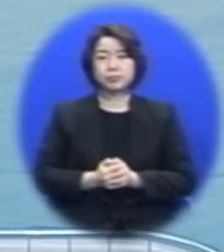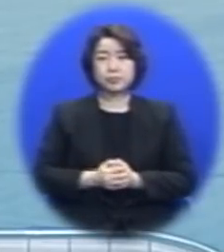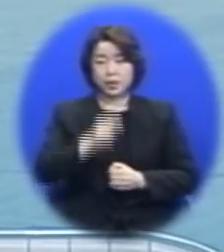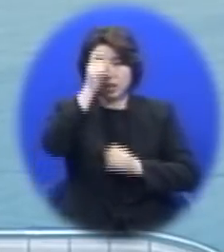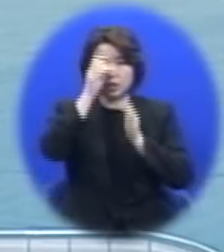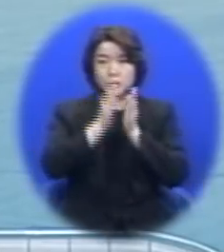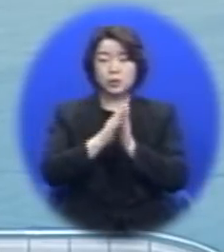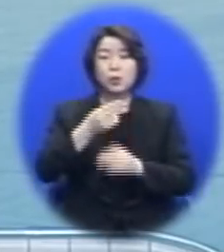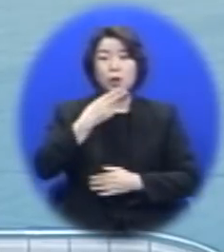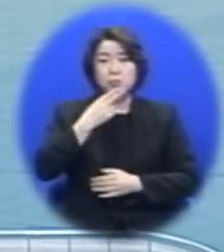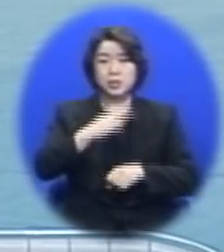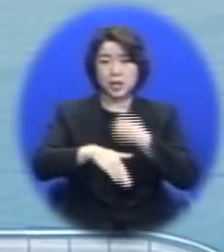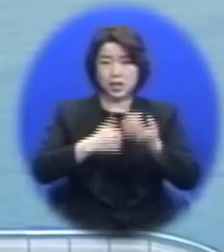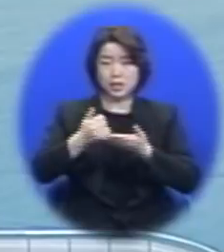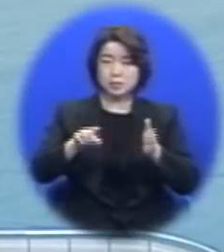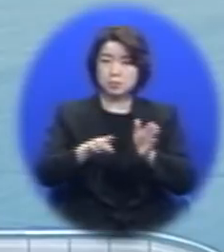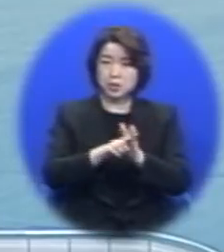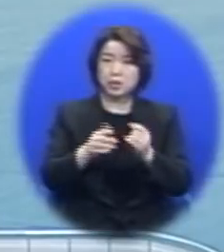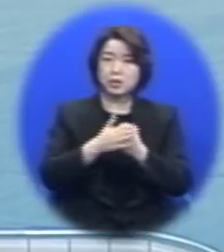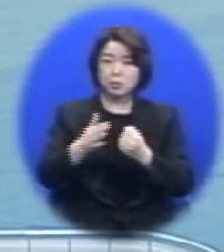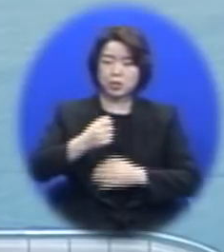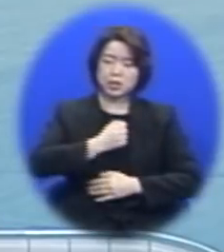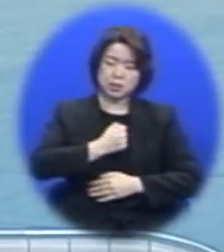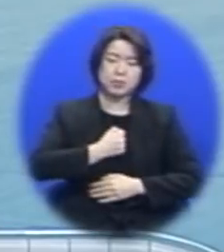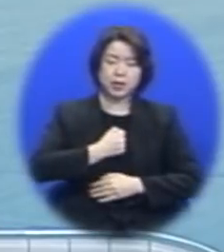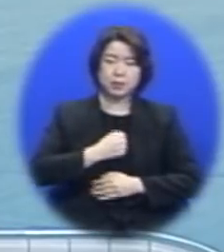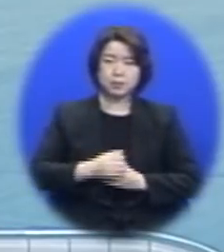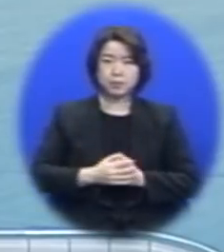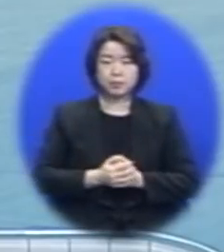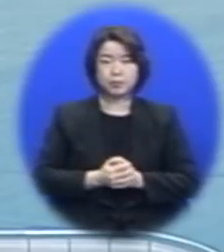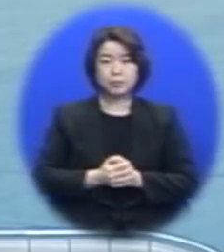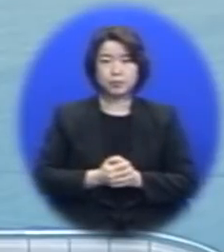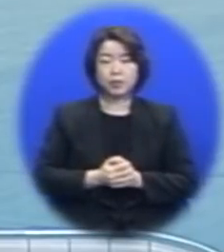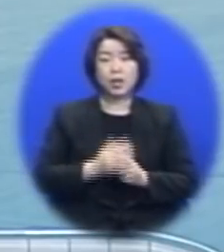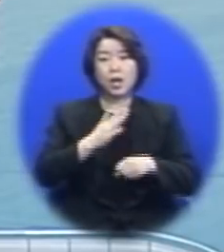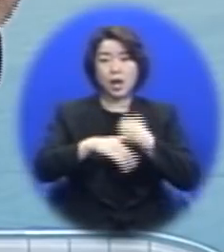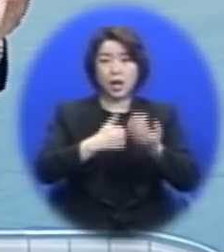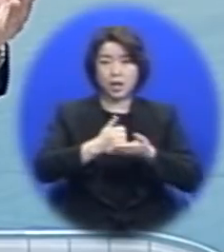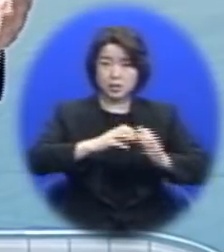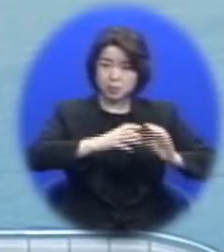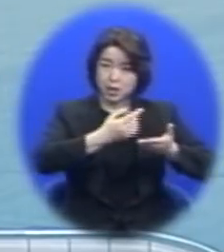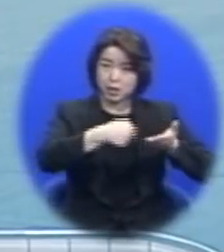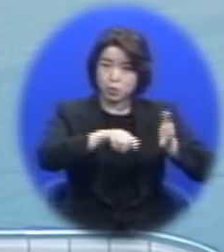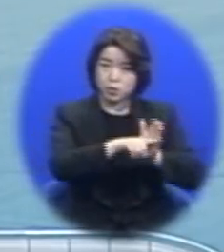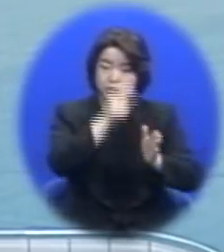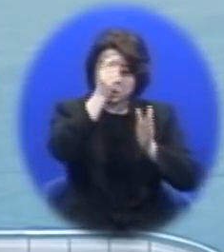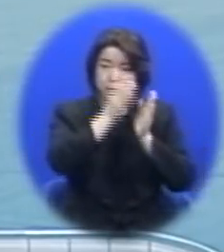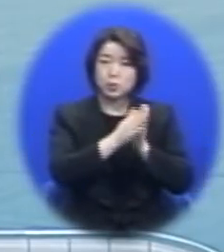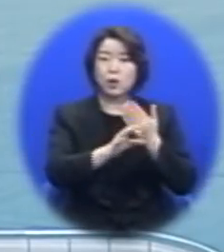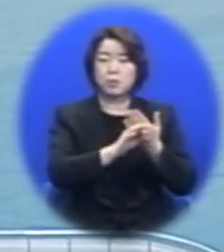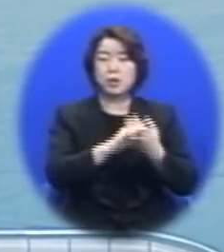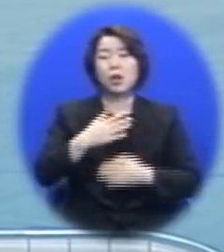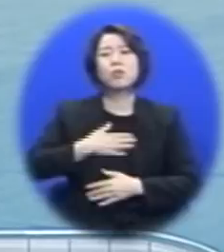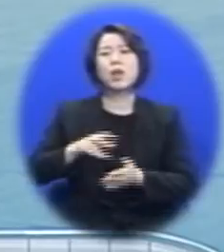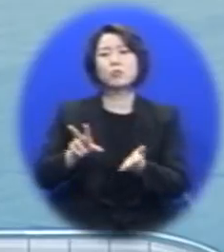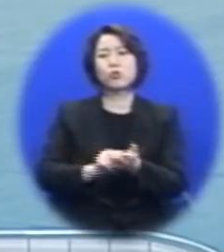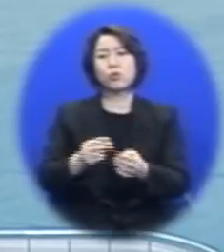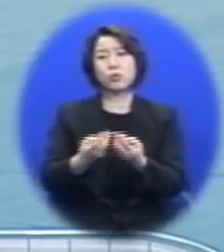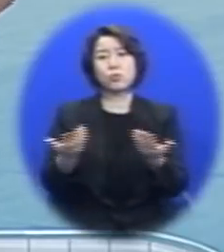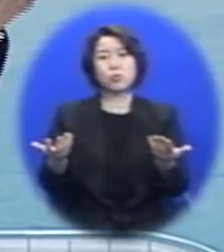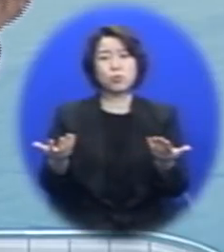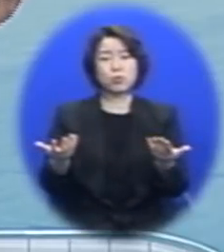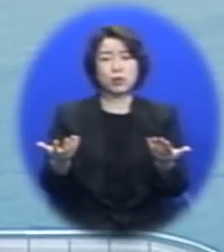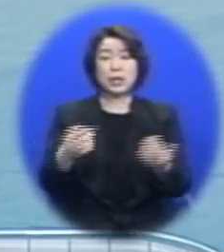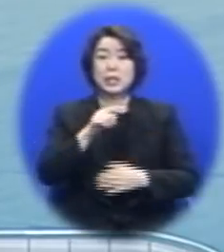기도 없이 하나님을 믿으려니까 답답한 겁니다. 하나님의 나라를 위해서 기도하면 내 문제는 어떻게 하고요?